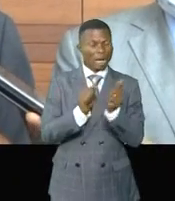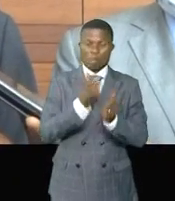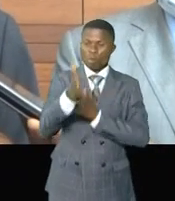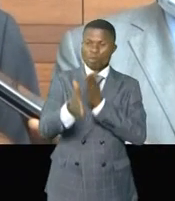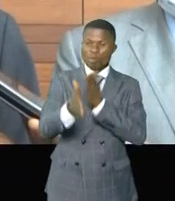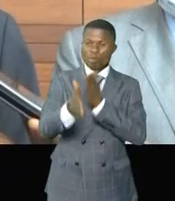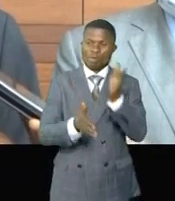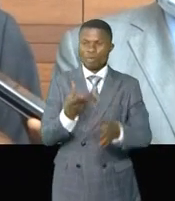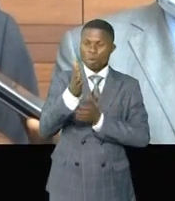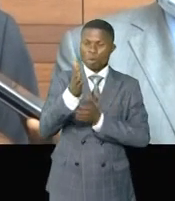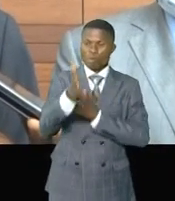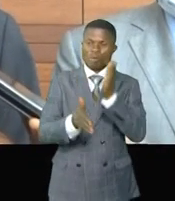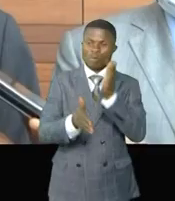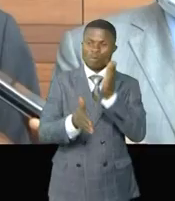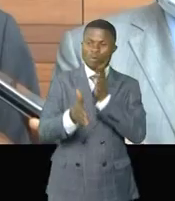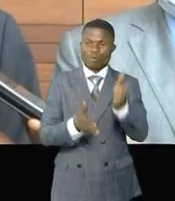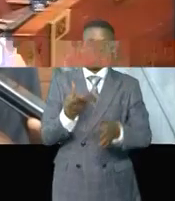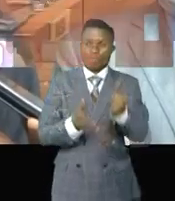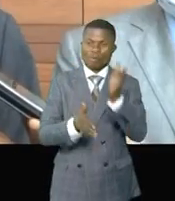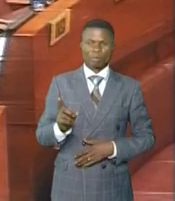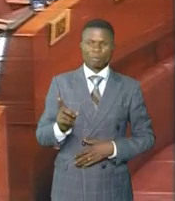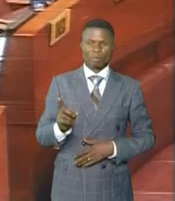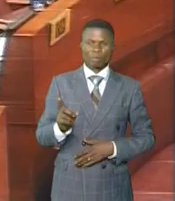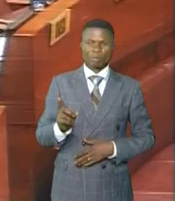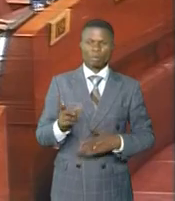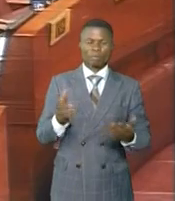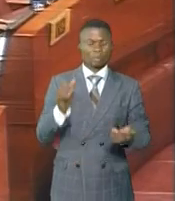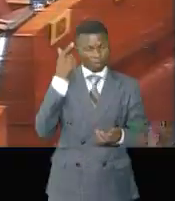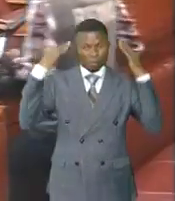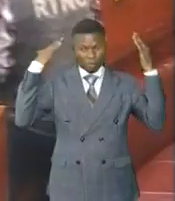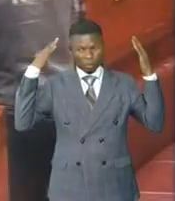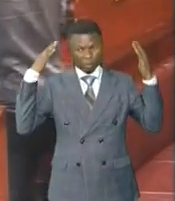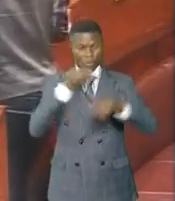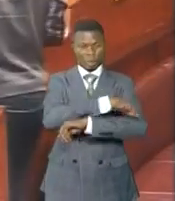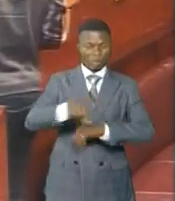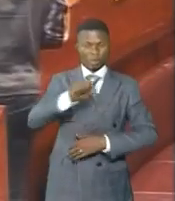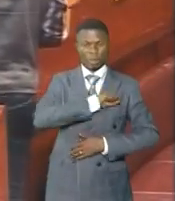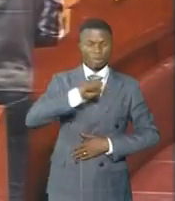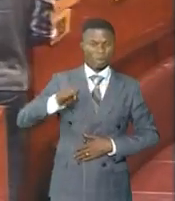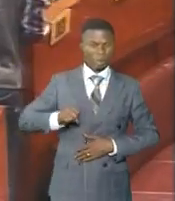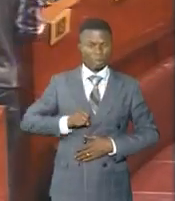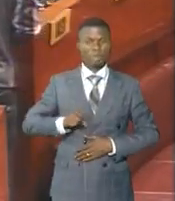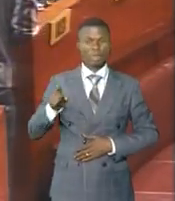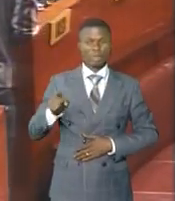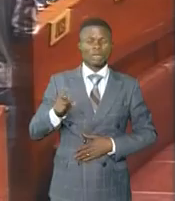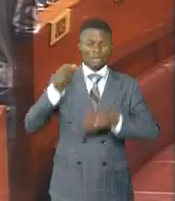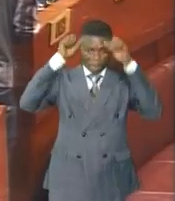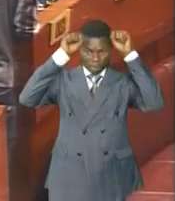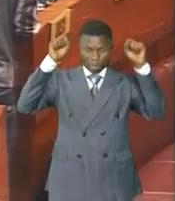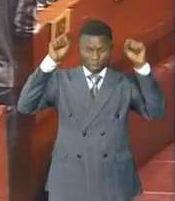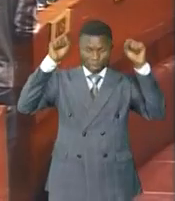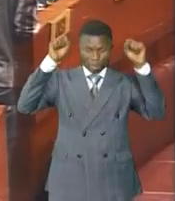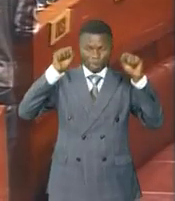de détournement de ma part. Concernant la pétition du bureau du Sénat, le président de cette institution a